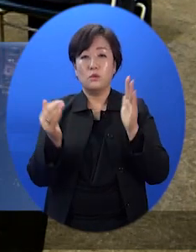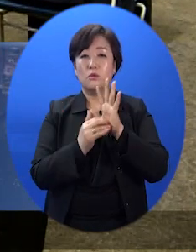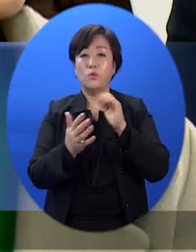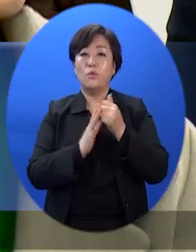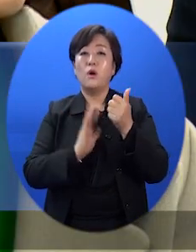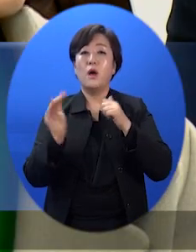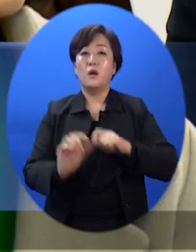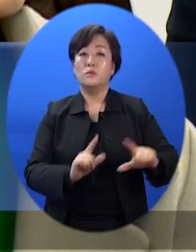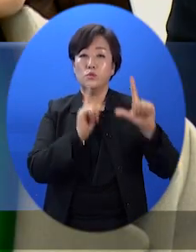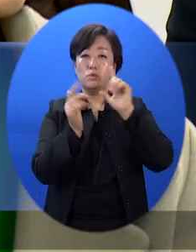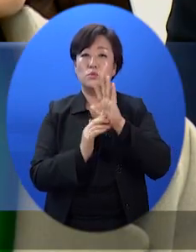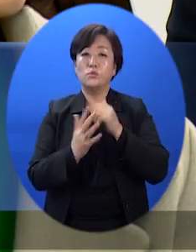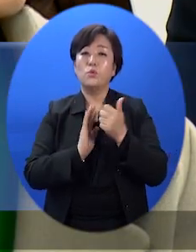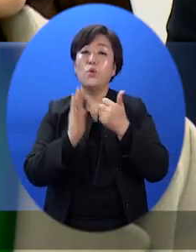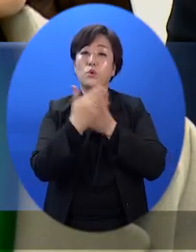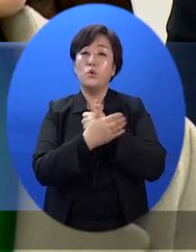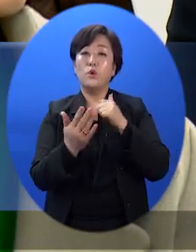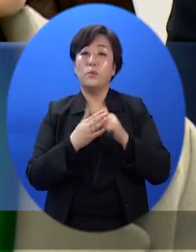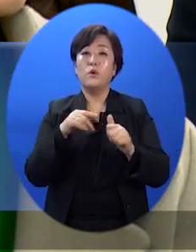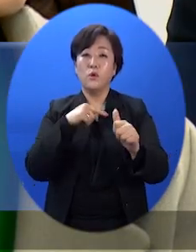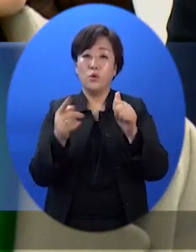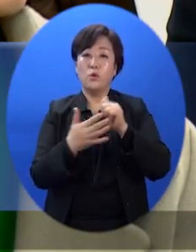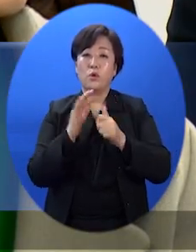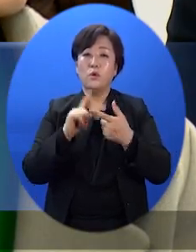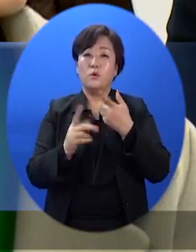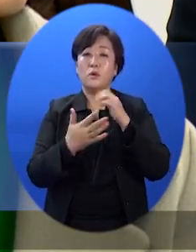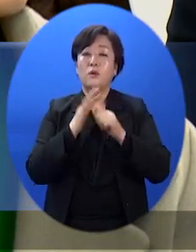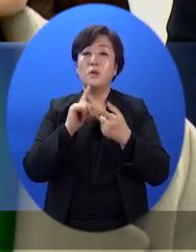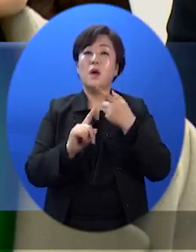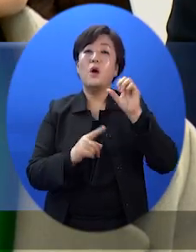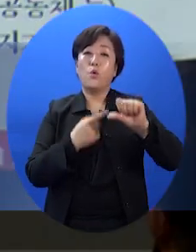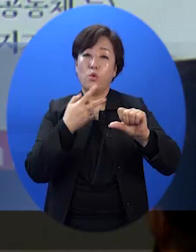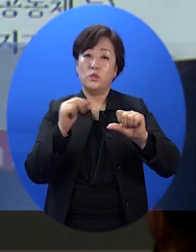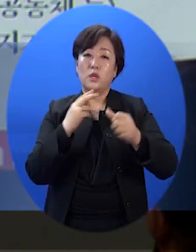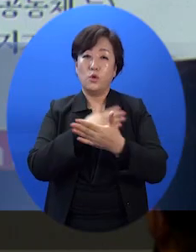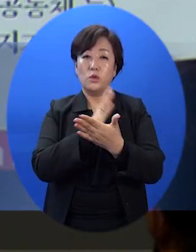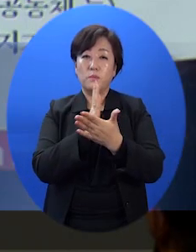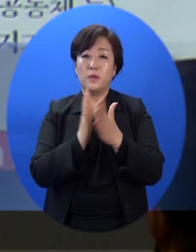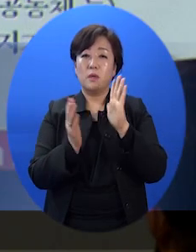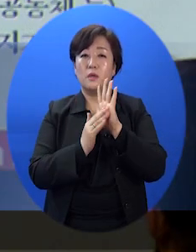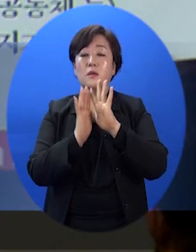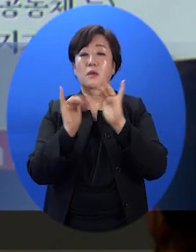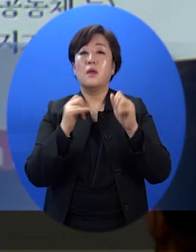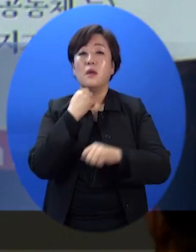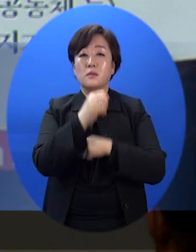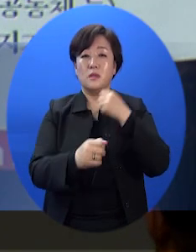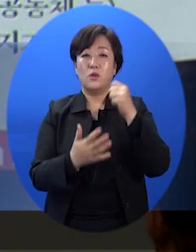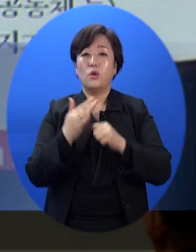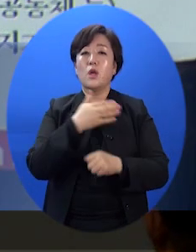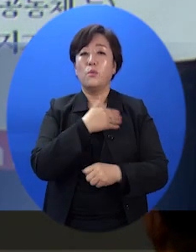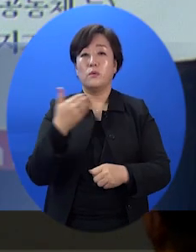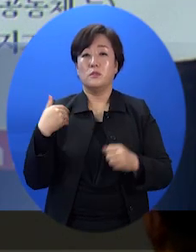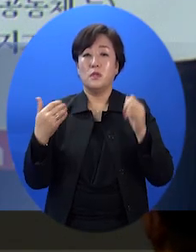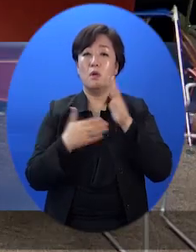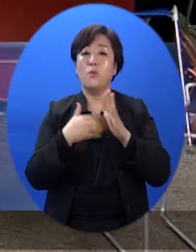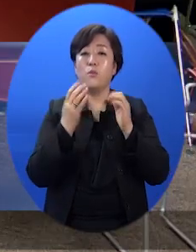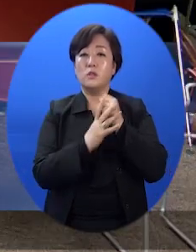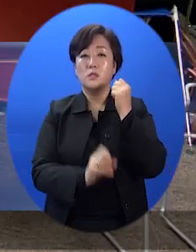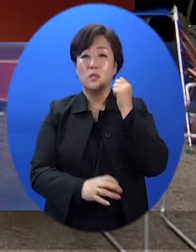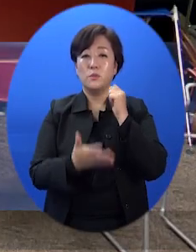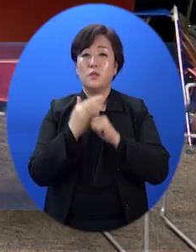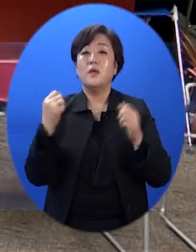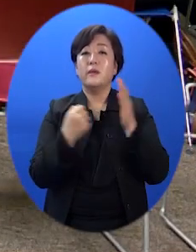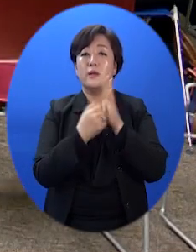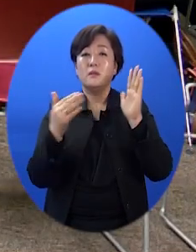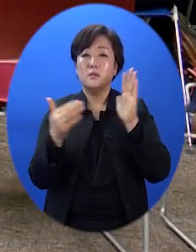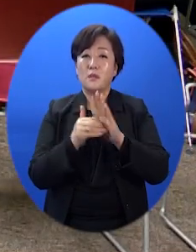돌봄, 건강과 교육 5대 영역으로 구분해 시민 누구나 누려야 할 복지와 삶의 질의 기본 수준을